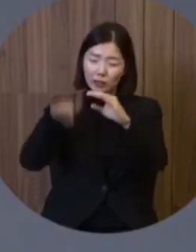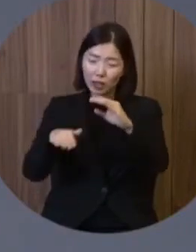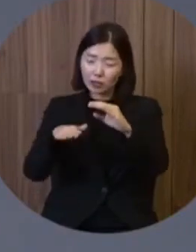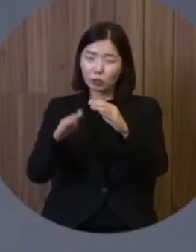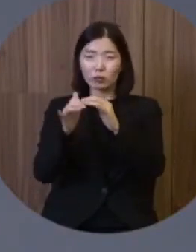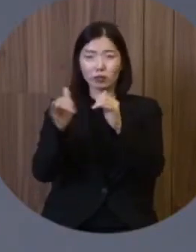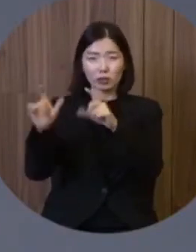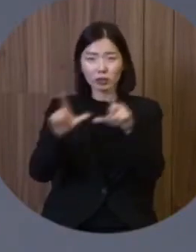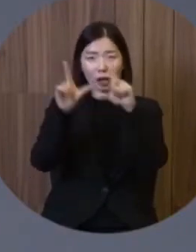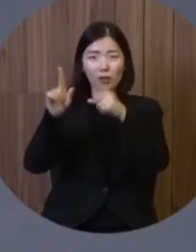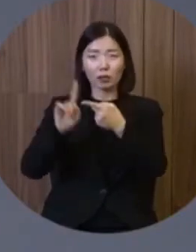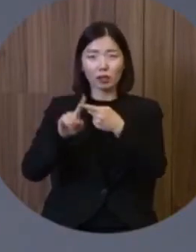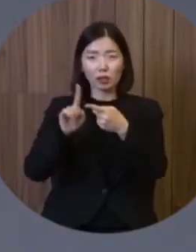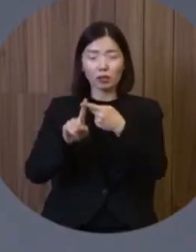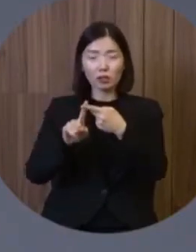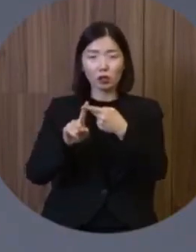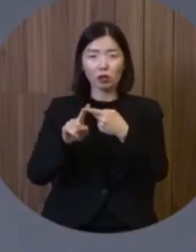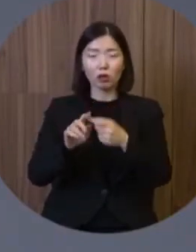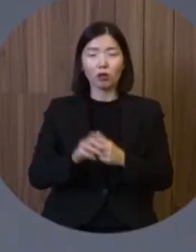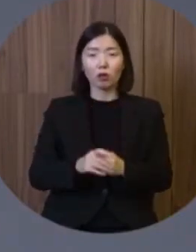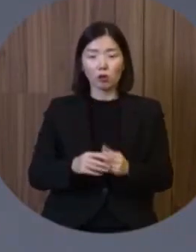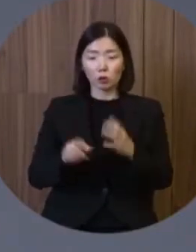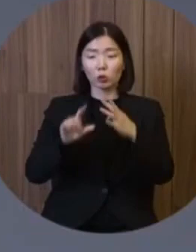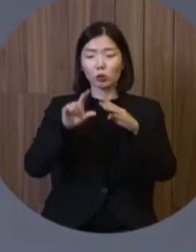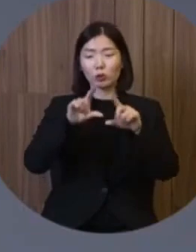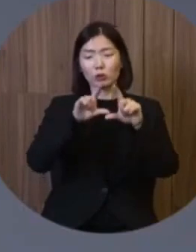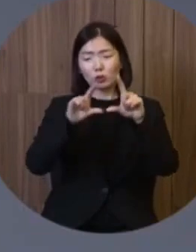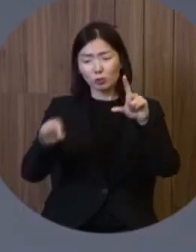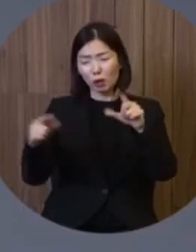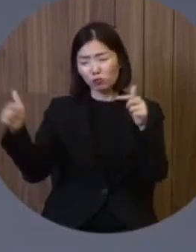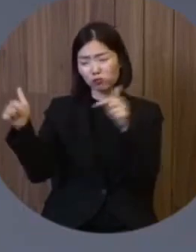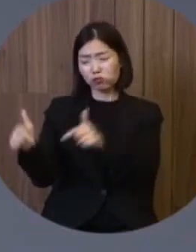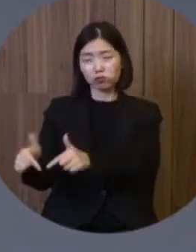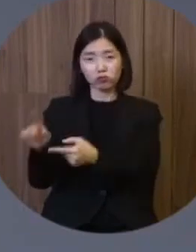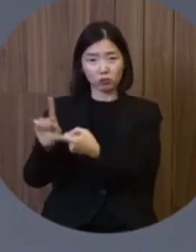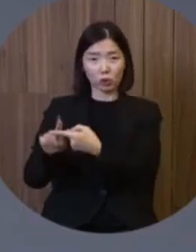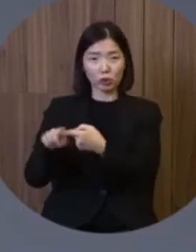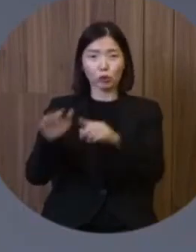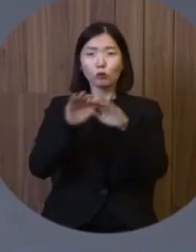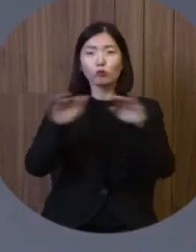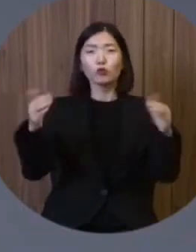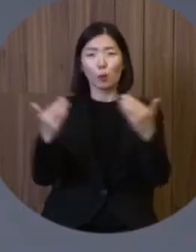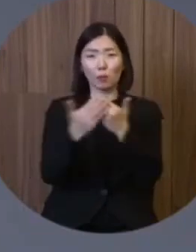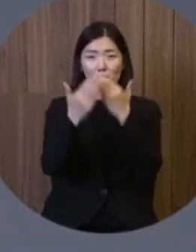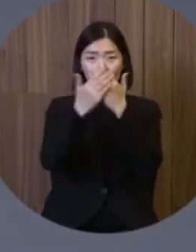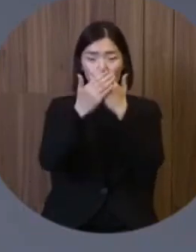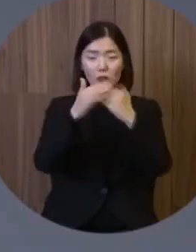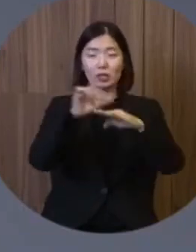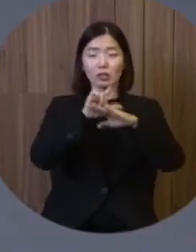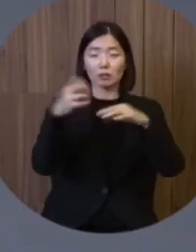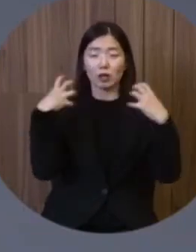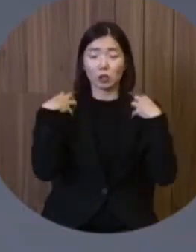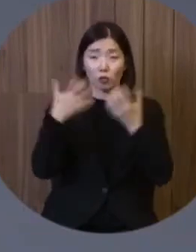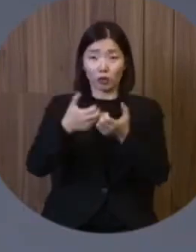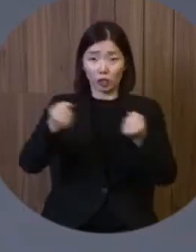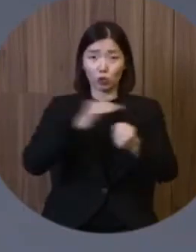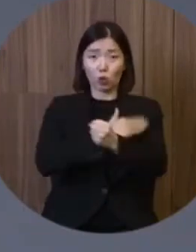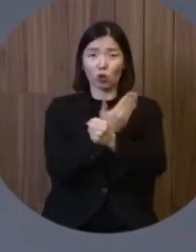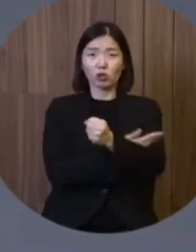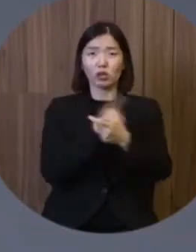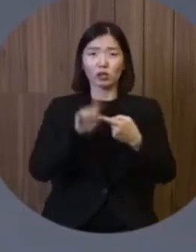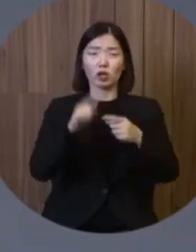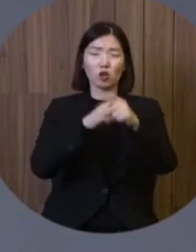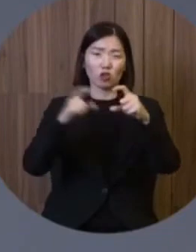삶을 지키는 민생의 기둥, 지방 소멸의 위험을 막는 균형발전과 자치분권의 기둥, 그것을